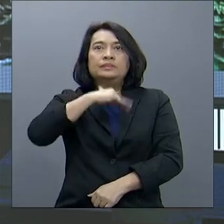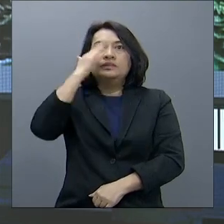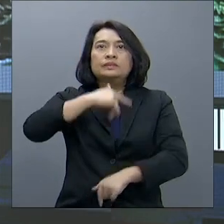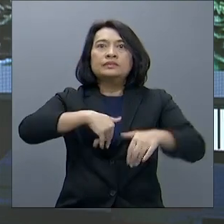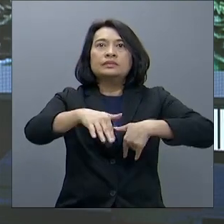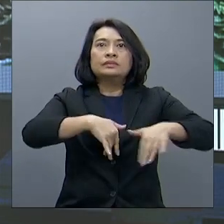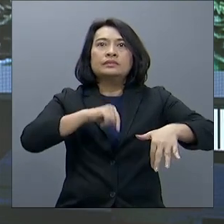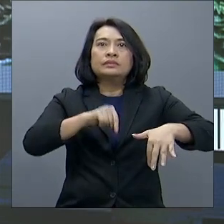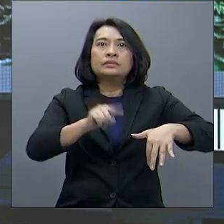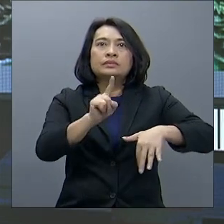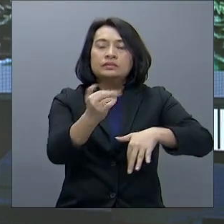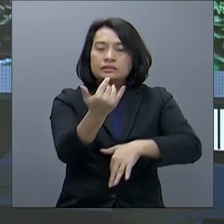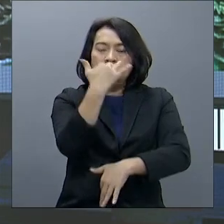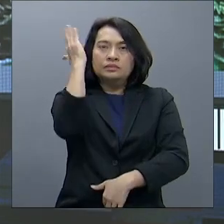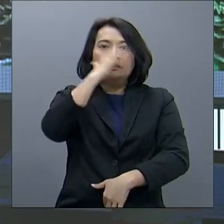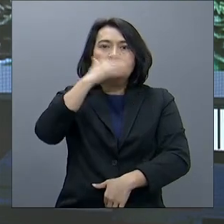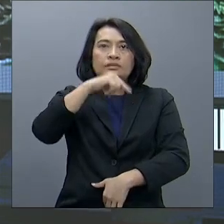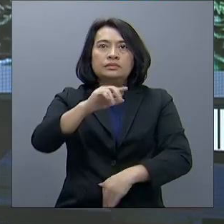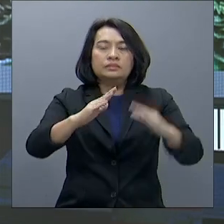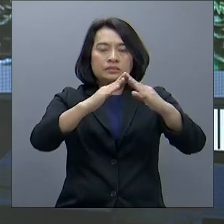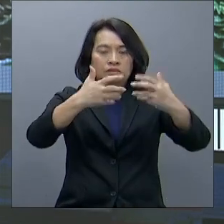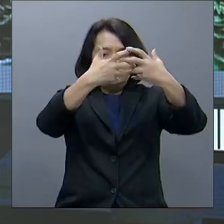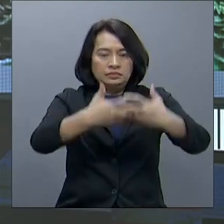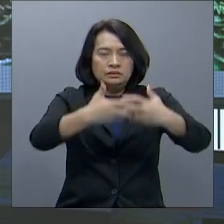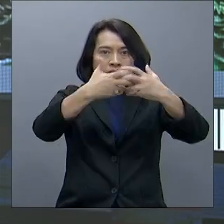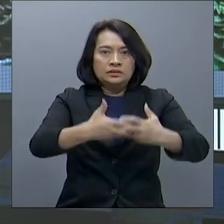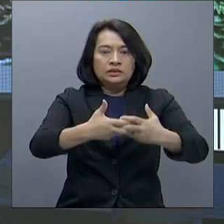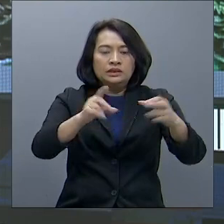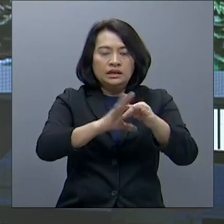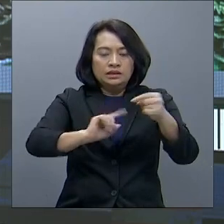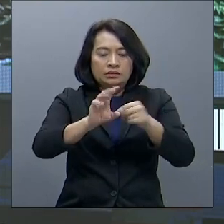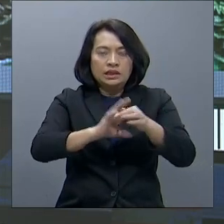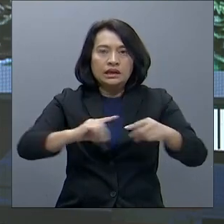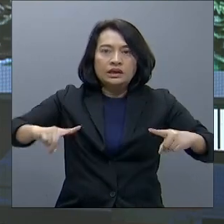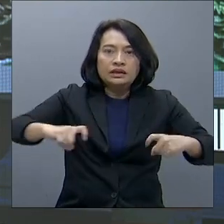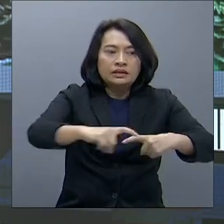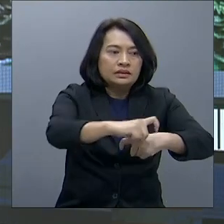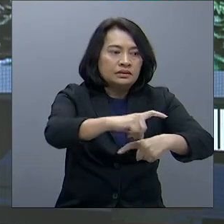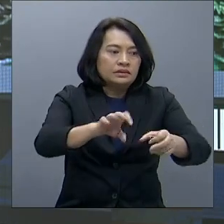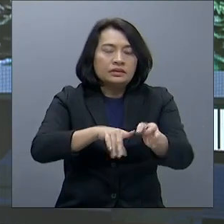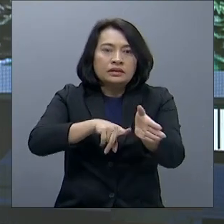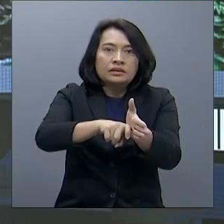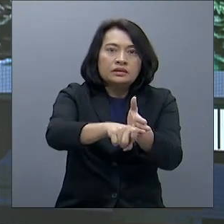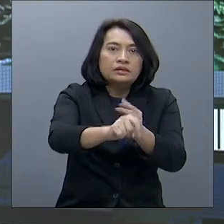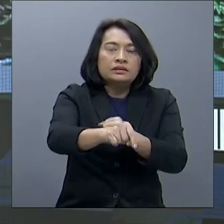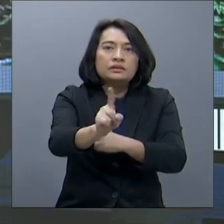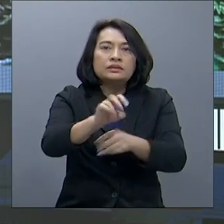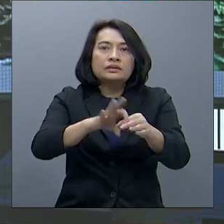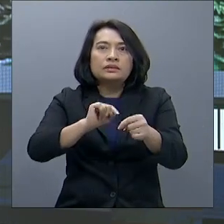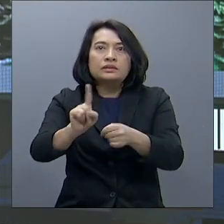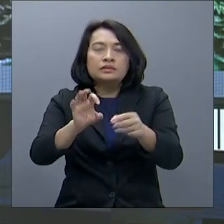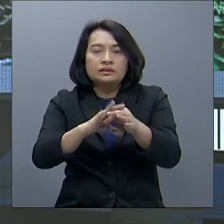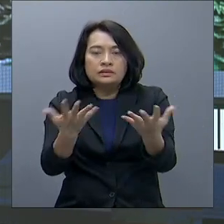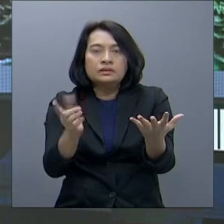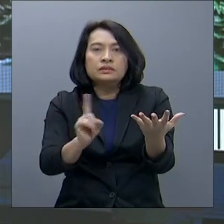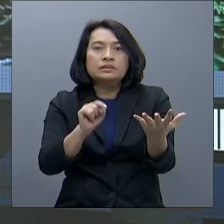นเขาบอกว่าที่มันเหม็นนี่มันมาจากโรงงานไส้เดือนตากแห้งพื้นที่เดียวมีถึง2โรงงานล่าสุดหน่วยงานที่เกี่ยวข้องลงพื้นที่ตร